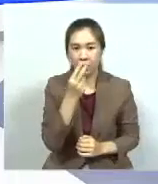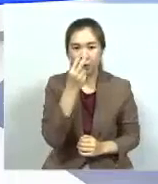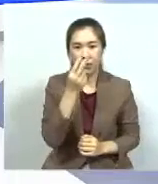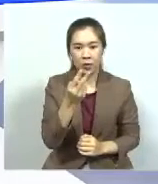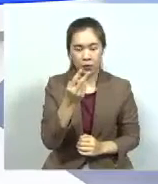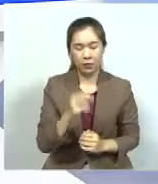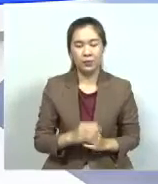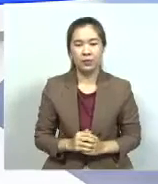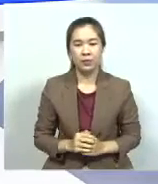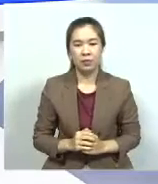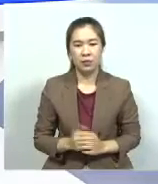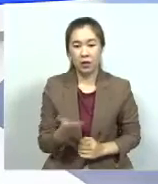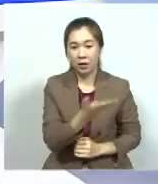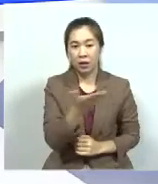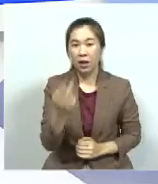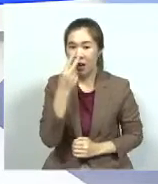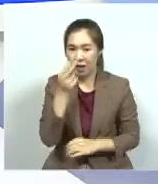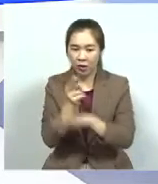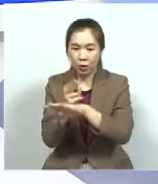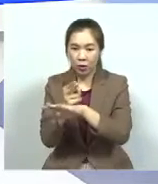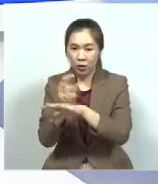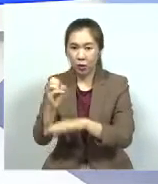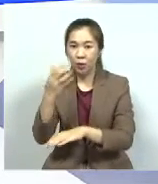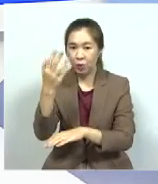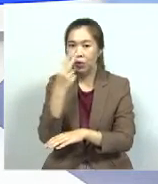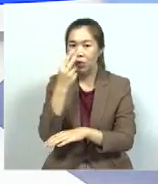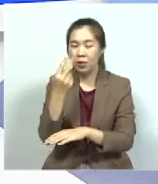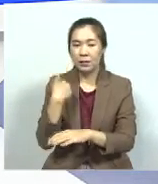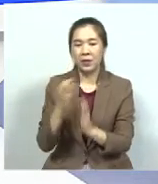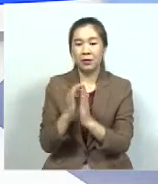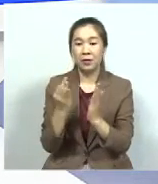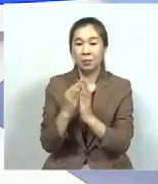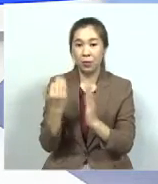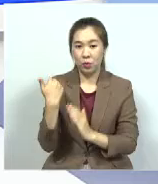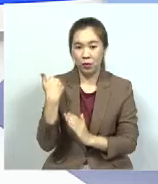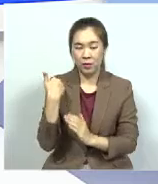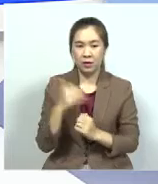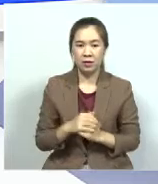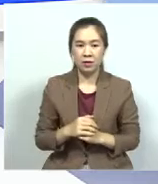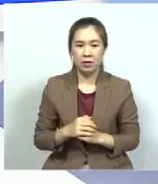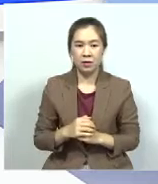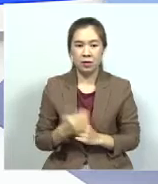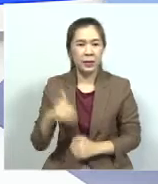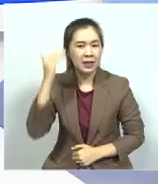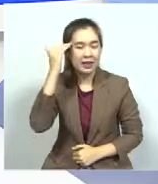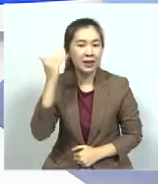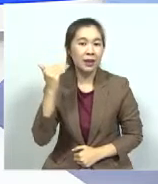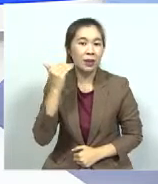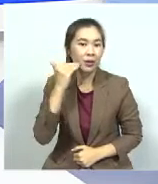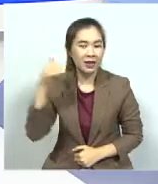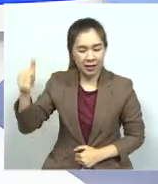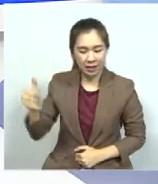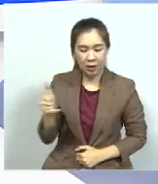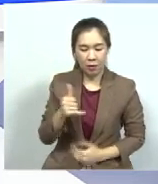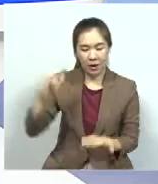มาดูหนึ่งเหตุการณ์ที่เกิดขึ้นอันนี้หลายคนน่าจะเห็นคลิปไปแล้วนะคะที่เป็นการ Facebook Live ของพิธีกรเกาหลีที่เขาเดินทางม